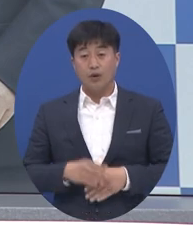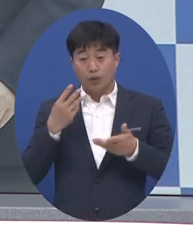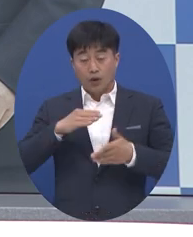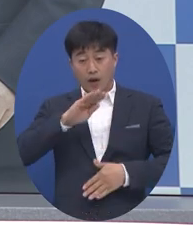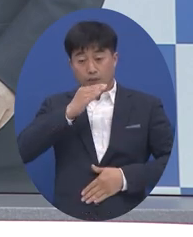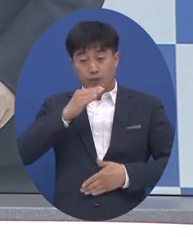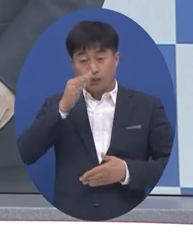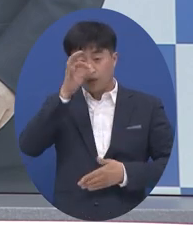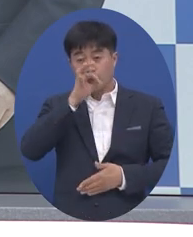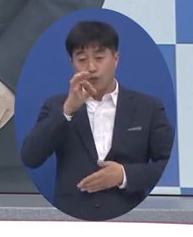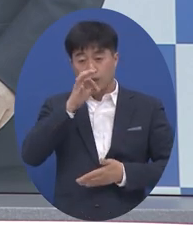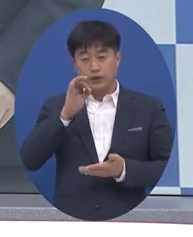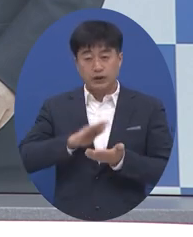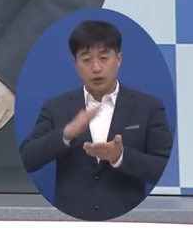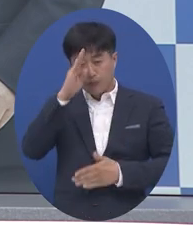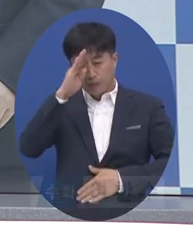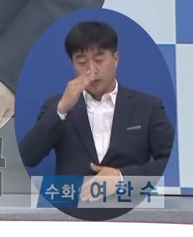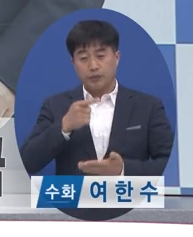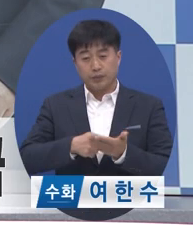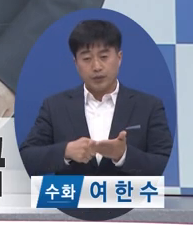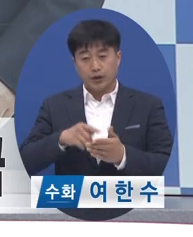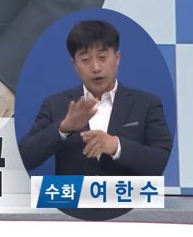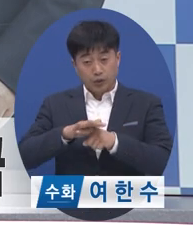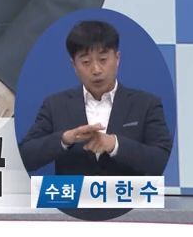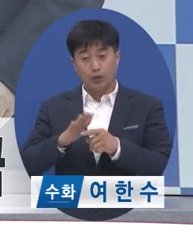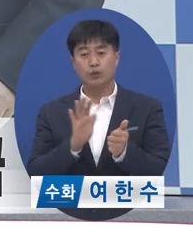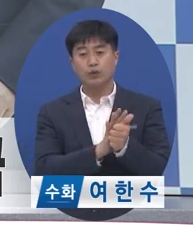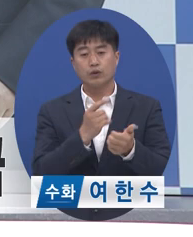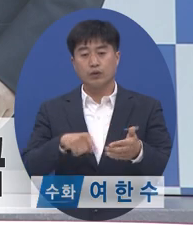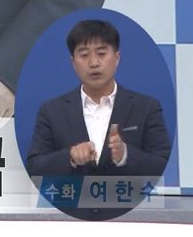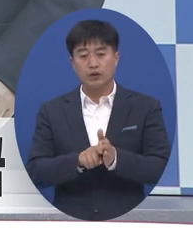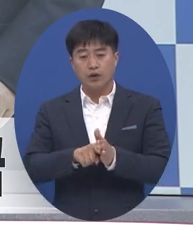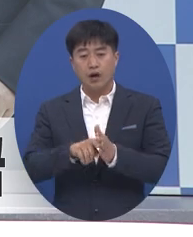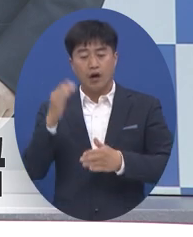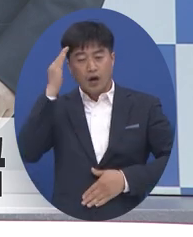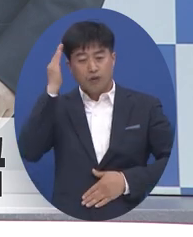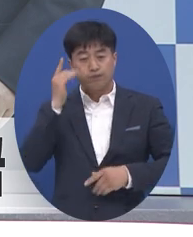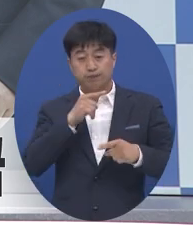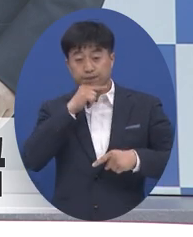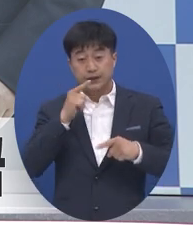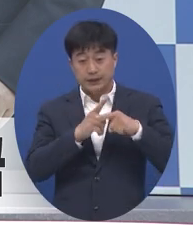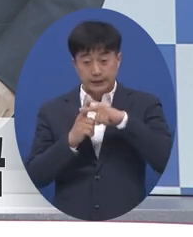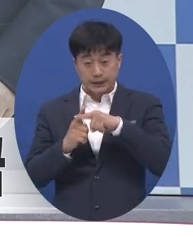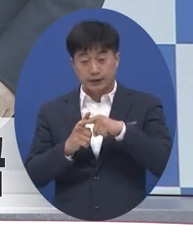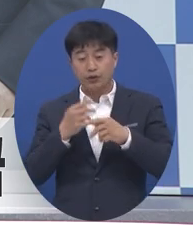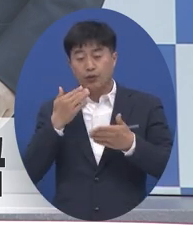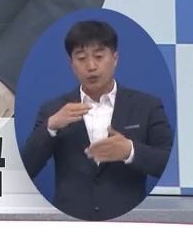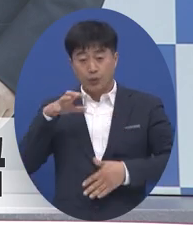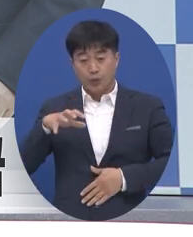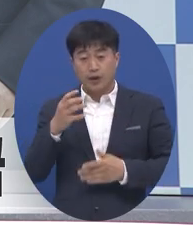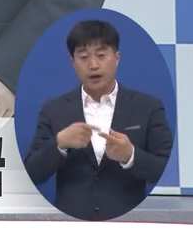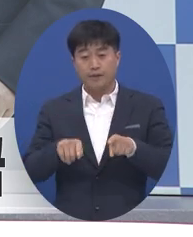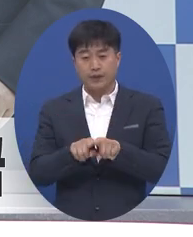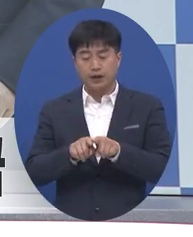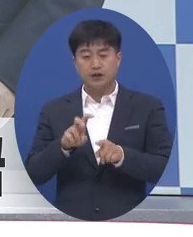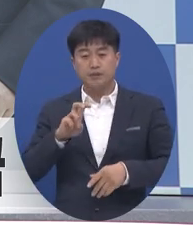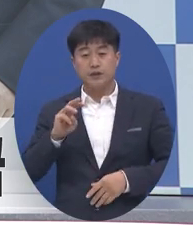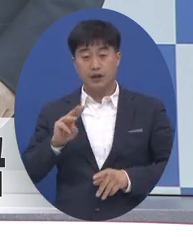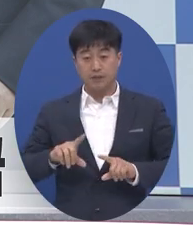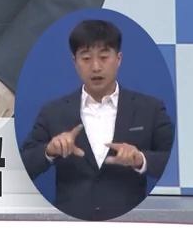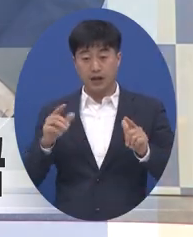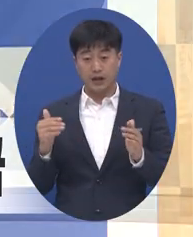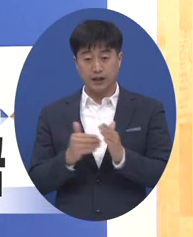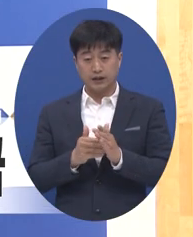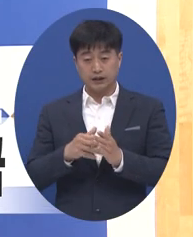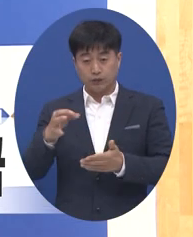경기도가 아프리카 돼지 열병으로 피해를 입은 도내 축산농가를 돕기 위해 대한적십자사 경기도지사와 함께 오는 23일까지 성금을